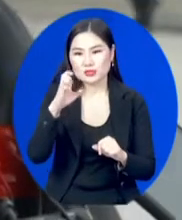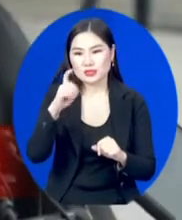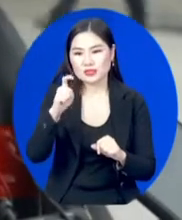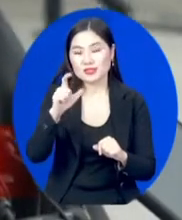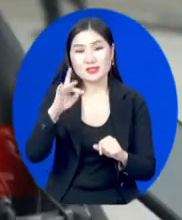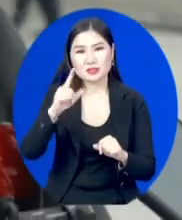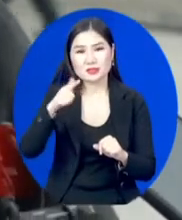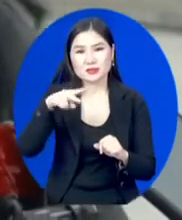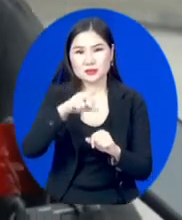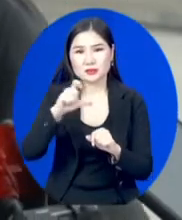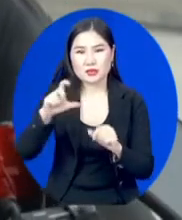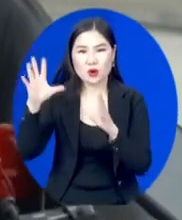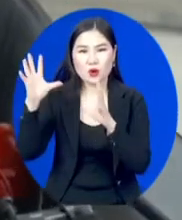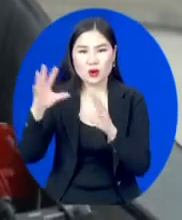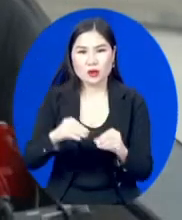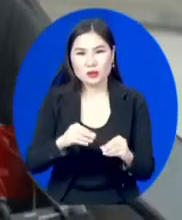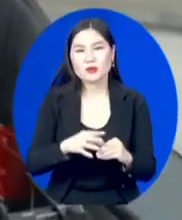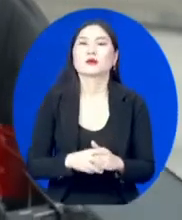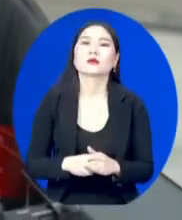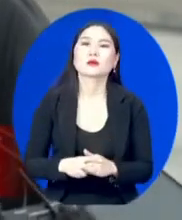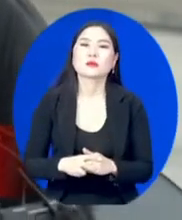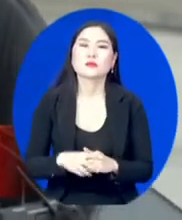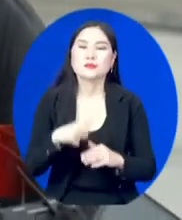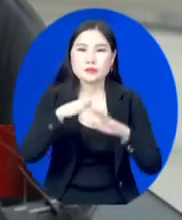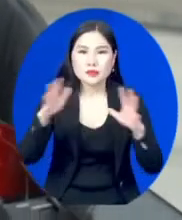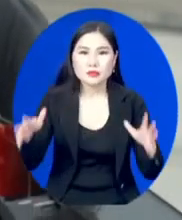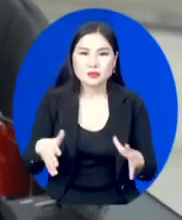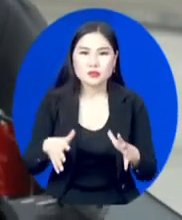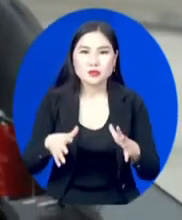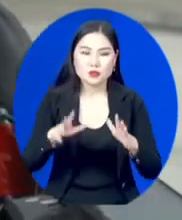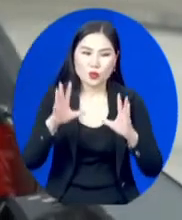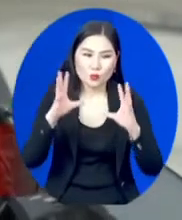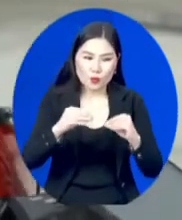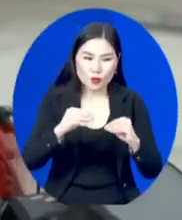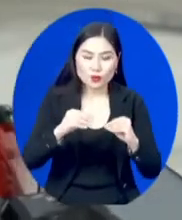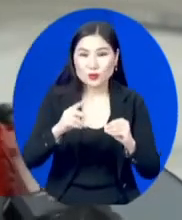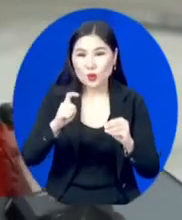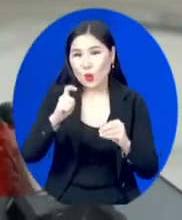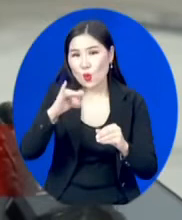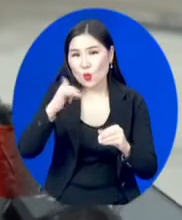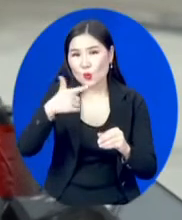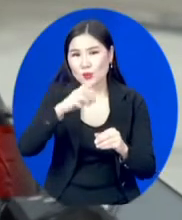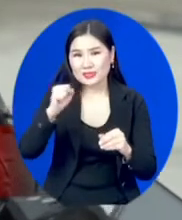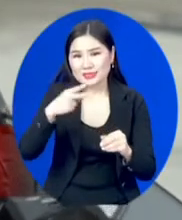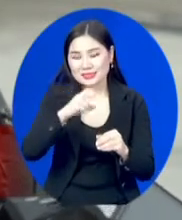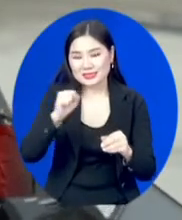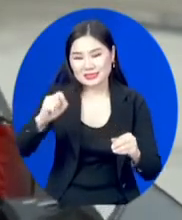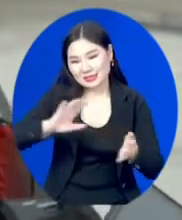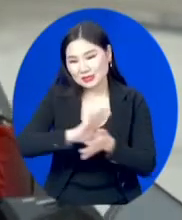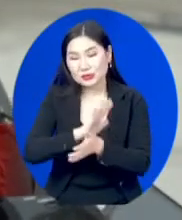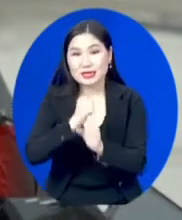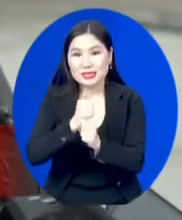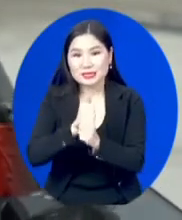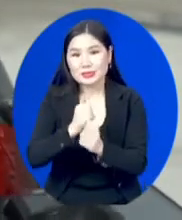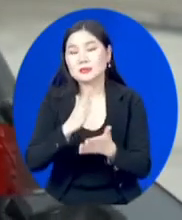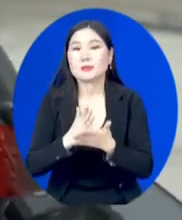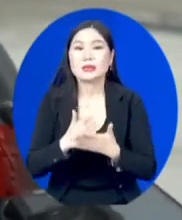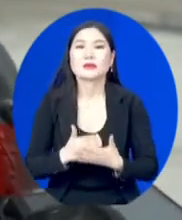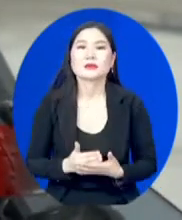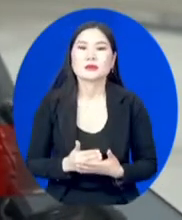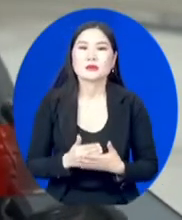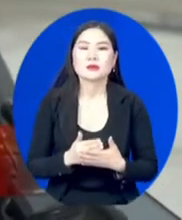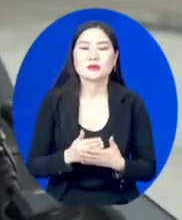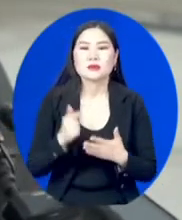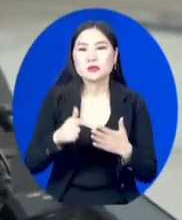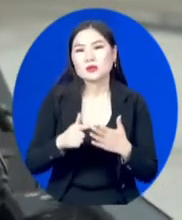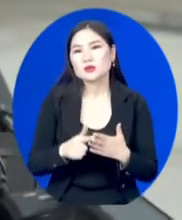одоо маш хурдан юм төлөвлөгөө гаргацсан байж байгаа. Тийм учраас бид нэр маш богино хугацаанд амжихгүй бол өнөөдөр одоо улсын төсөвдөр нүүрс